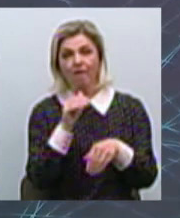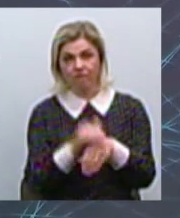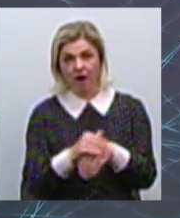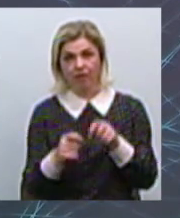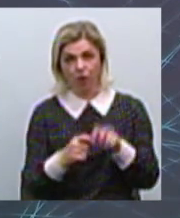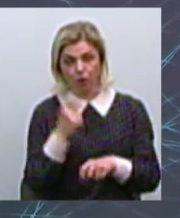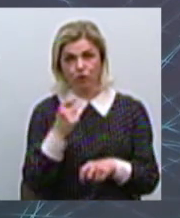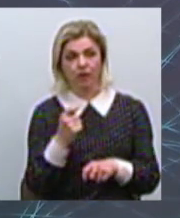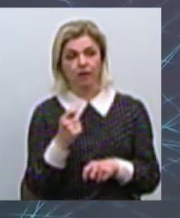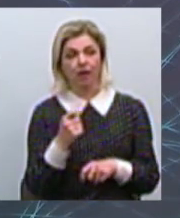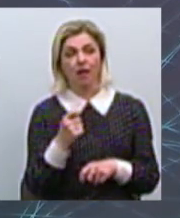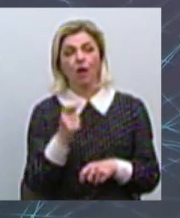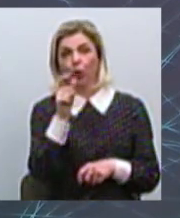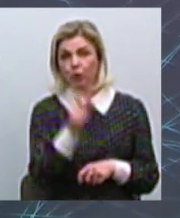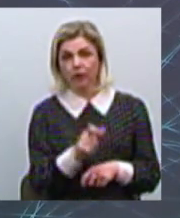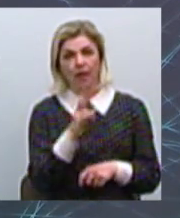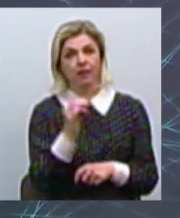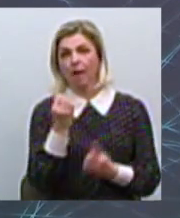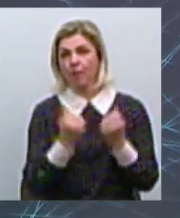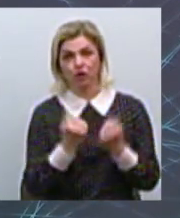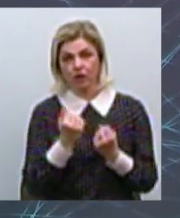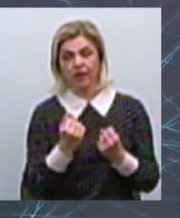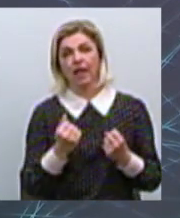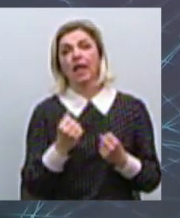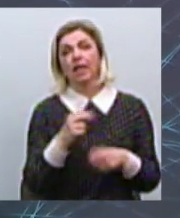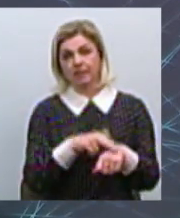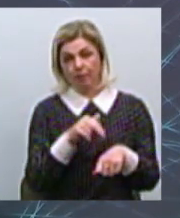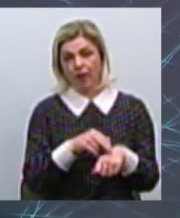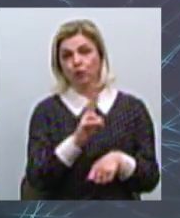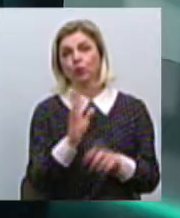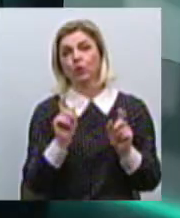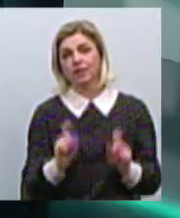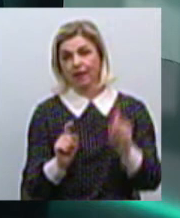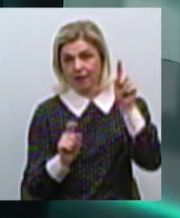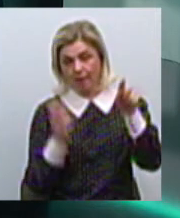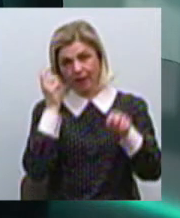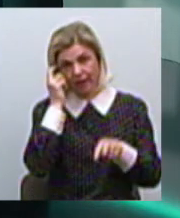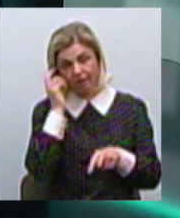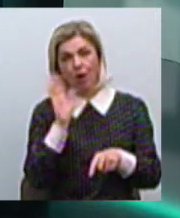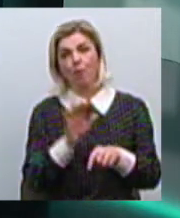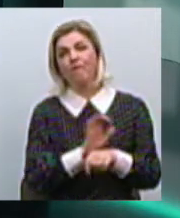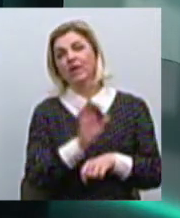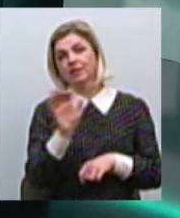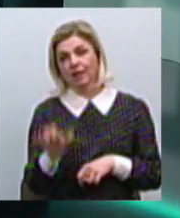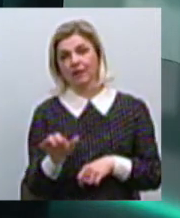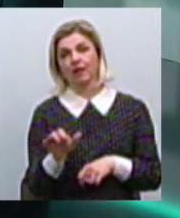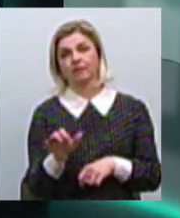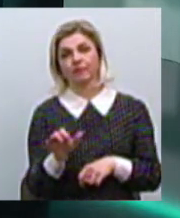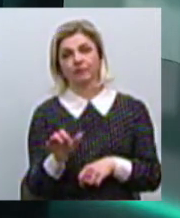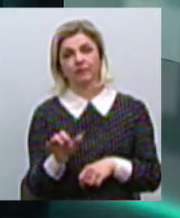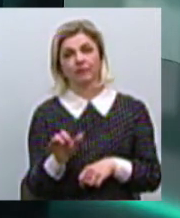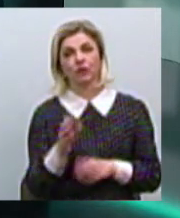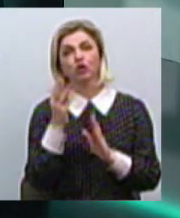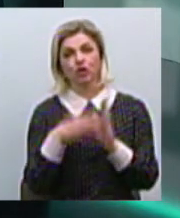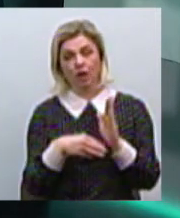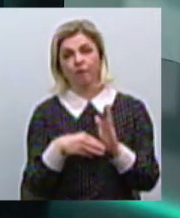порушення, саме людина, не машина. Це інспектор якийсь, який буде сидіти в Києві, він потім висилає це штраф